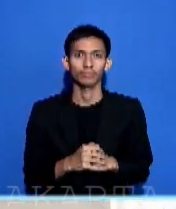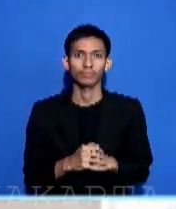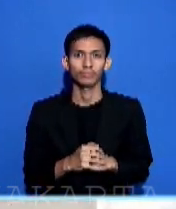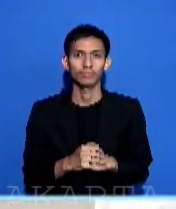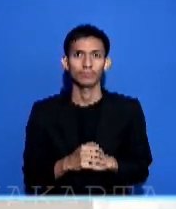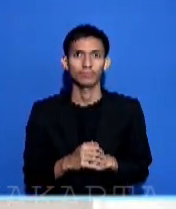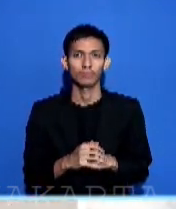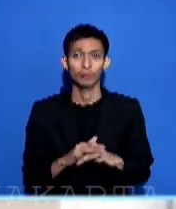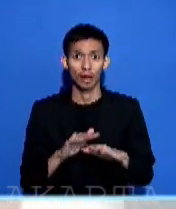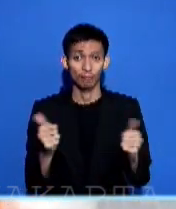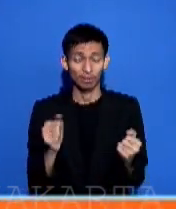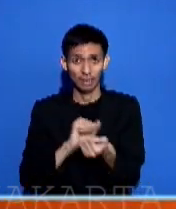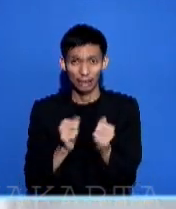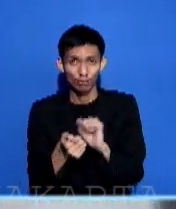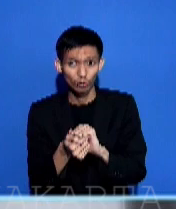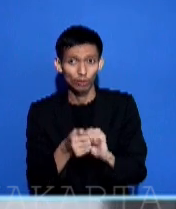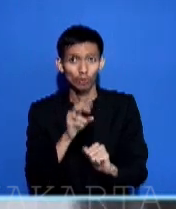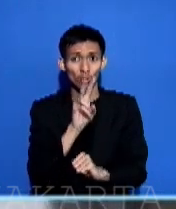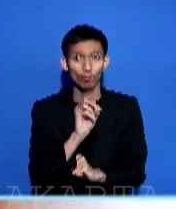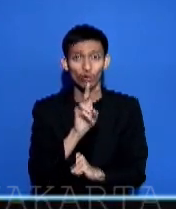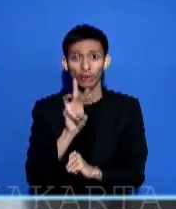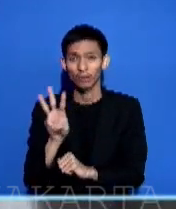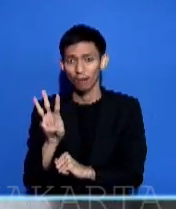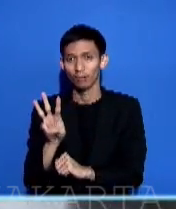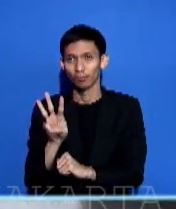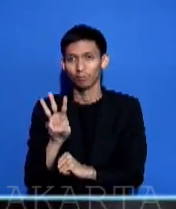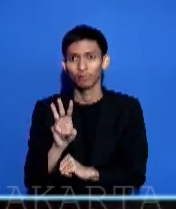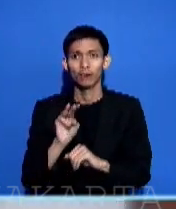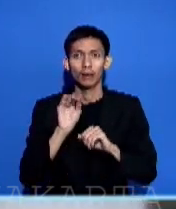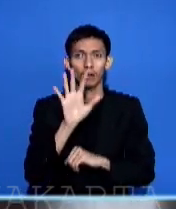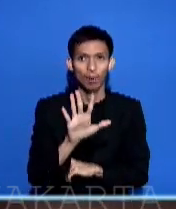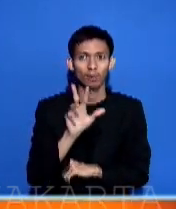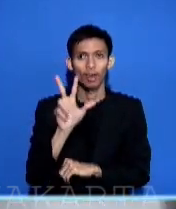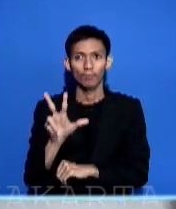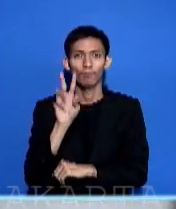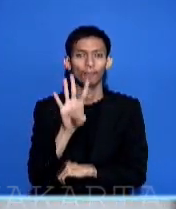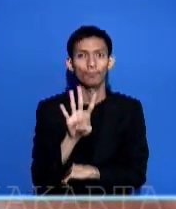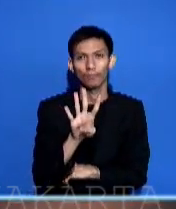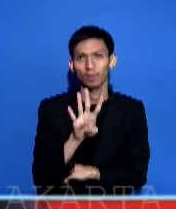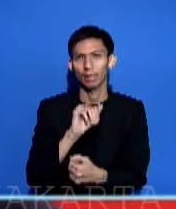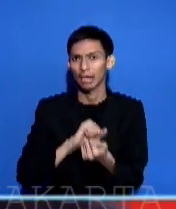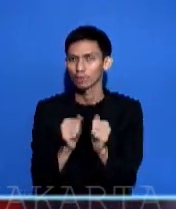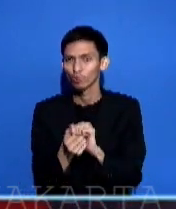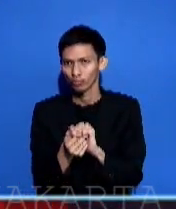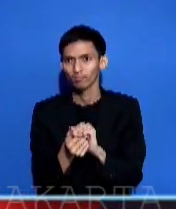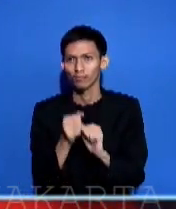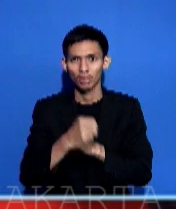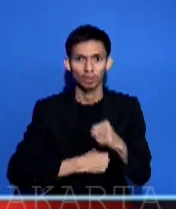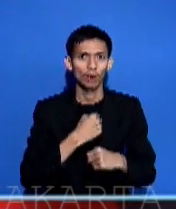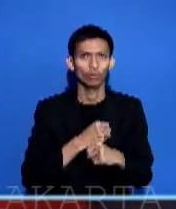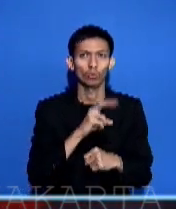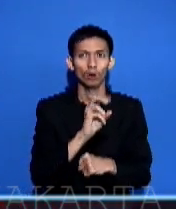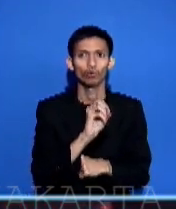Penyelesaian kasus tahun 2023 sebanyak 584 kasus terungkap, sedangkan tahun